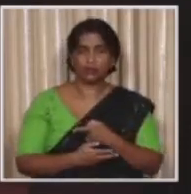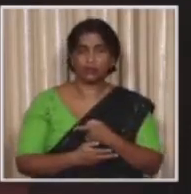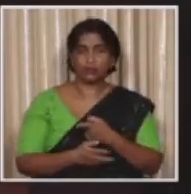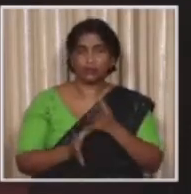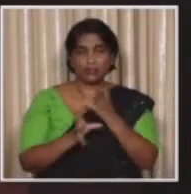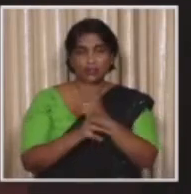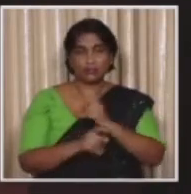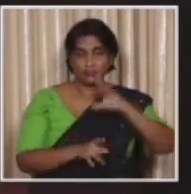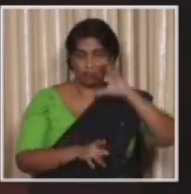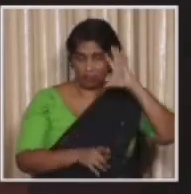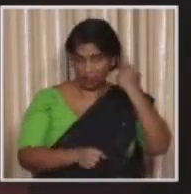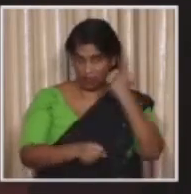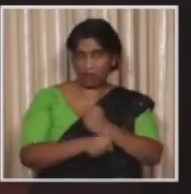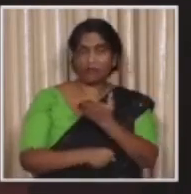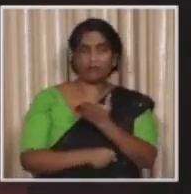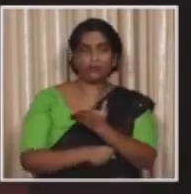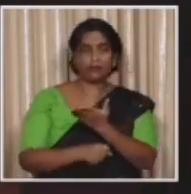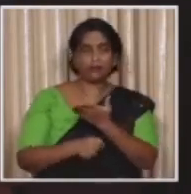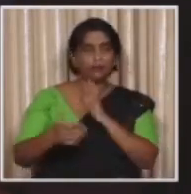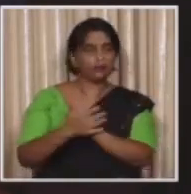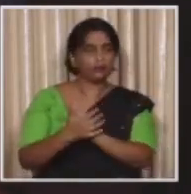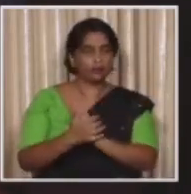මුර්ග මුග්ධ රජයත් එක්කද?